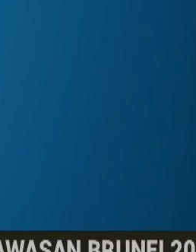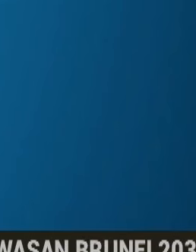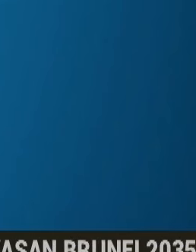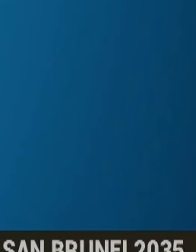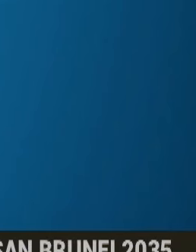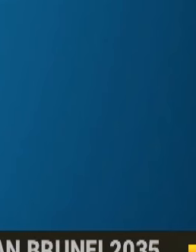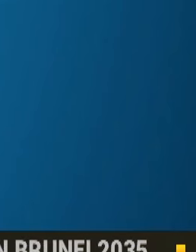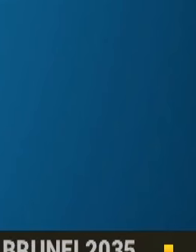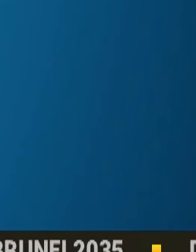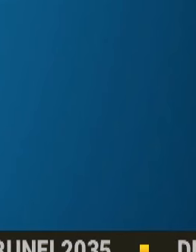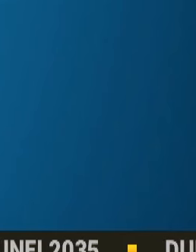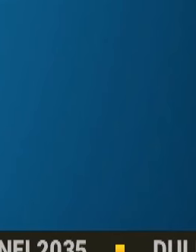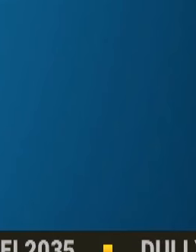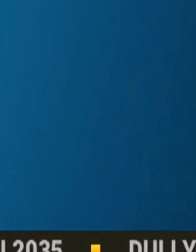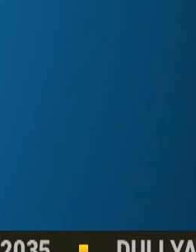deps.mofi.gov.bn.